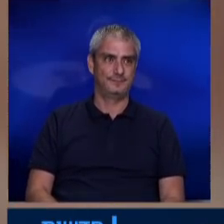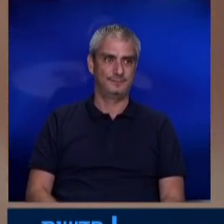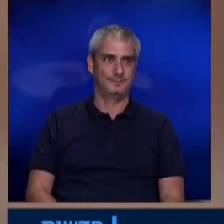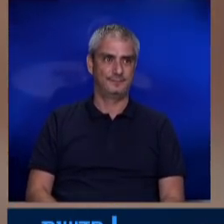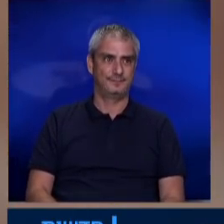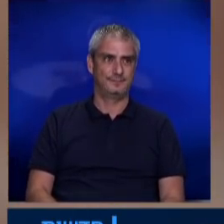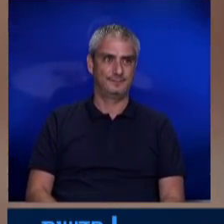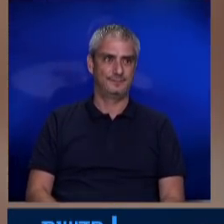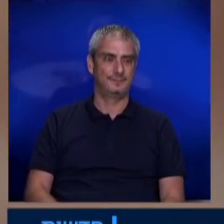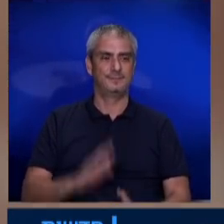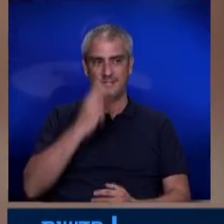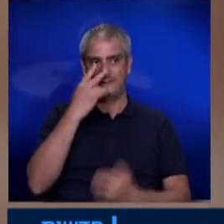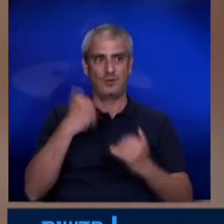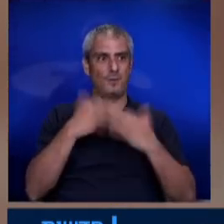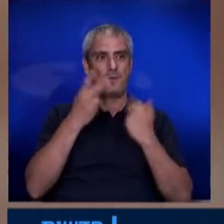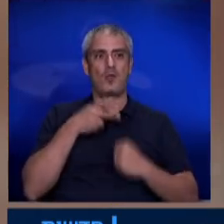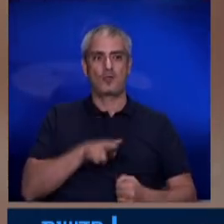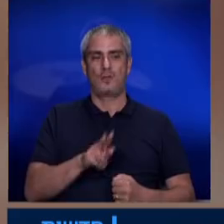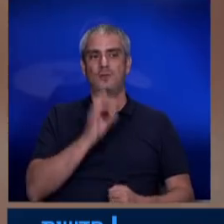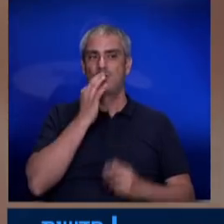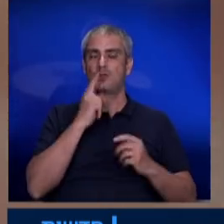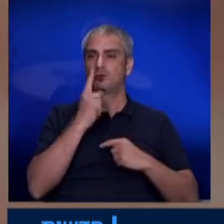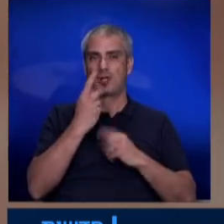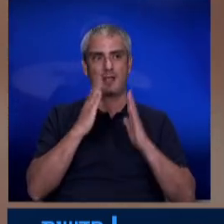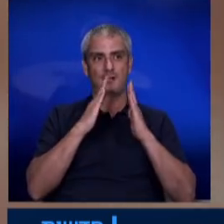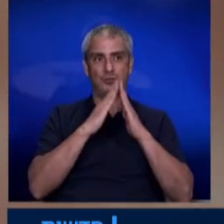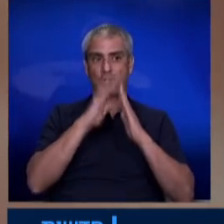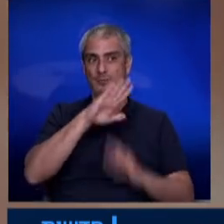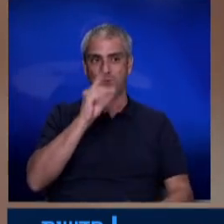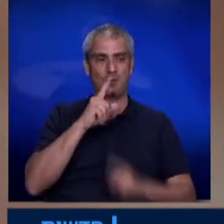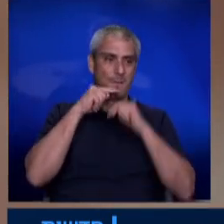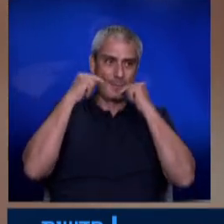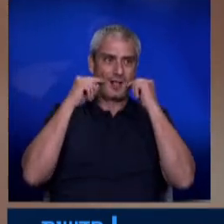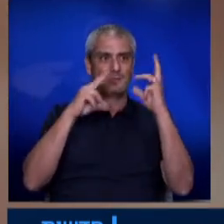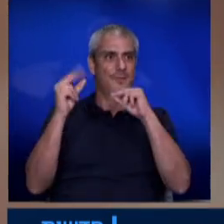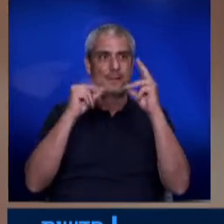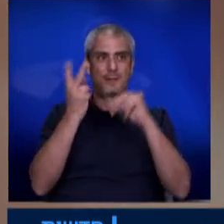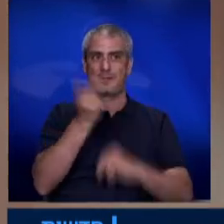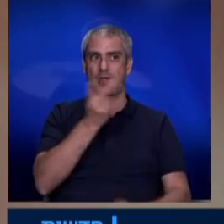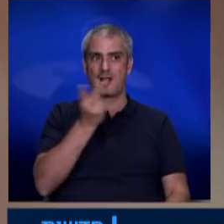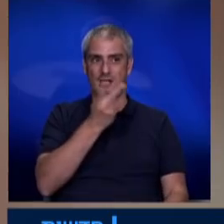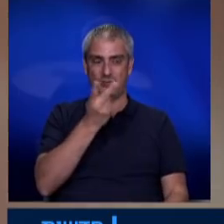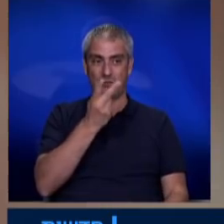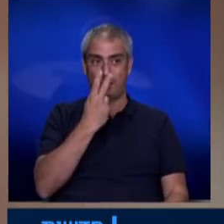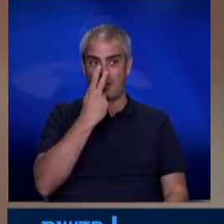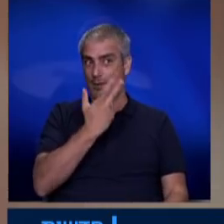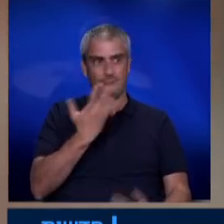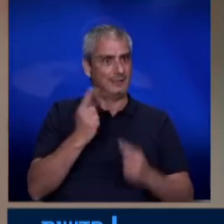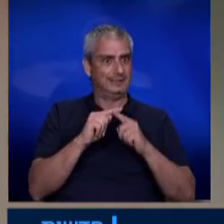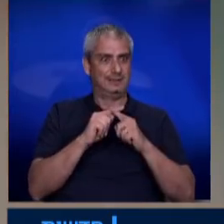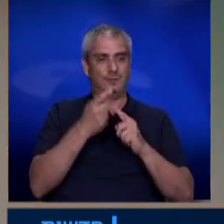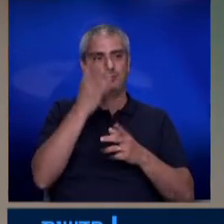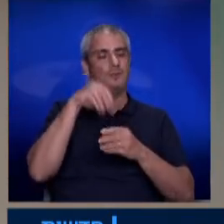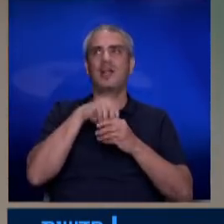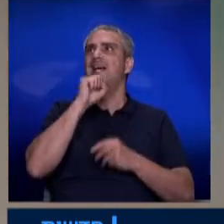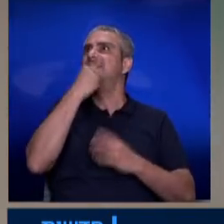כך נראו הבוקר התאומות בנות השנה מהדרום, מחייכות ומפטפטות זו עם זו. לכאורה אין שום סימן שהן חלק